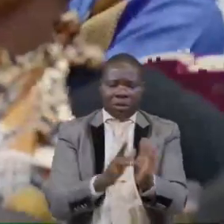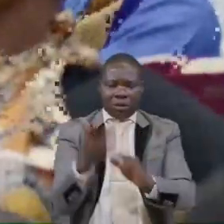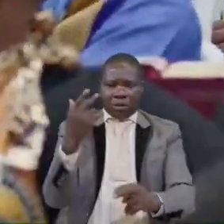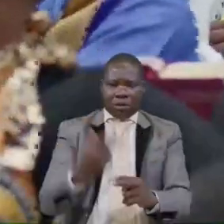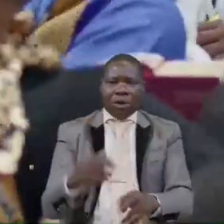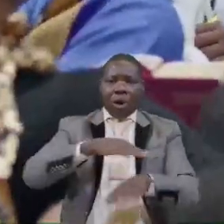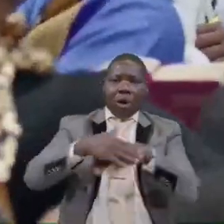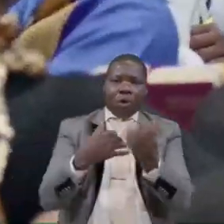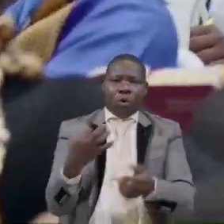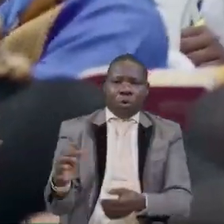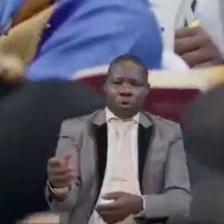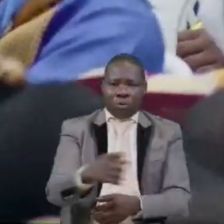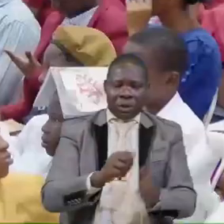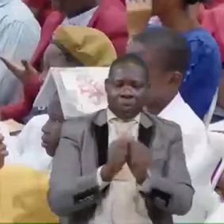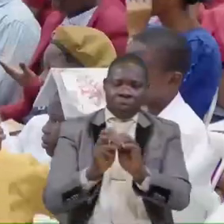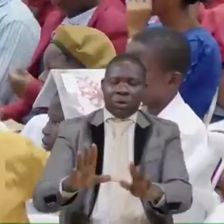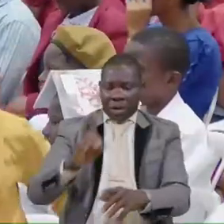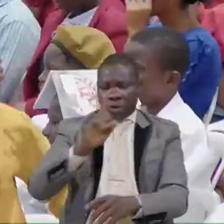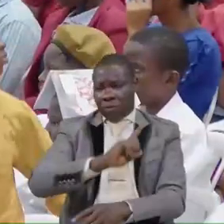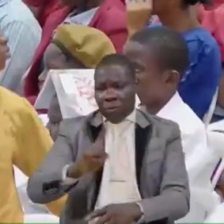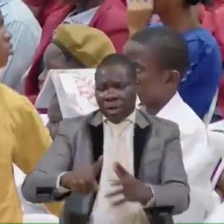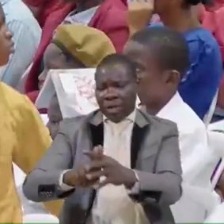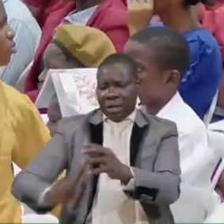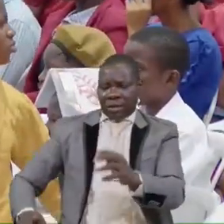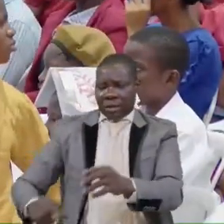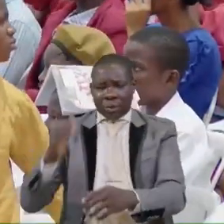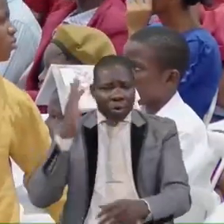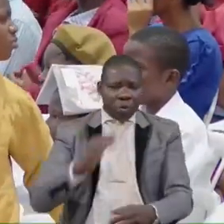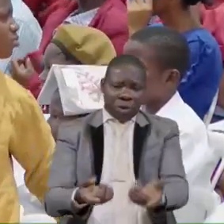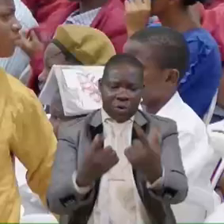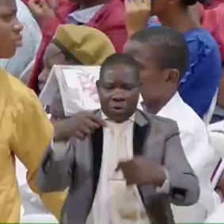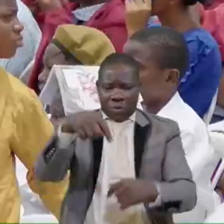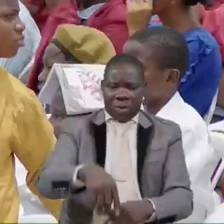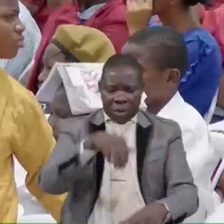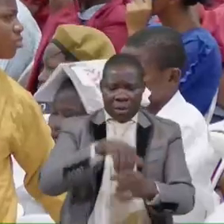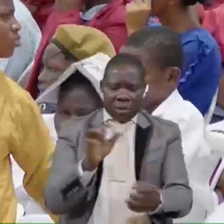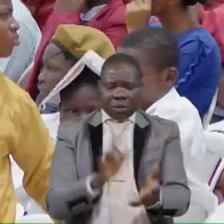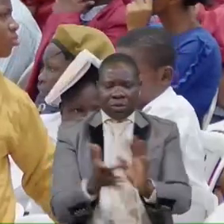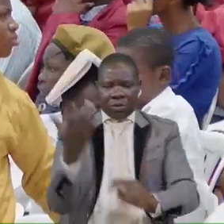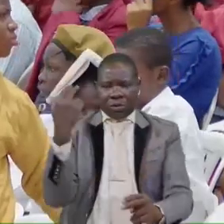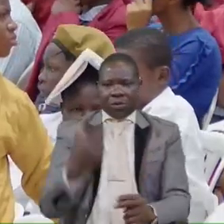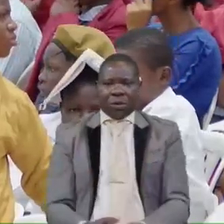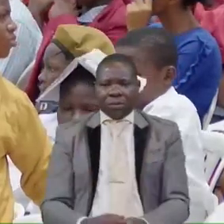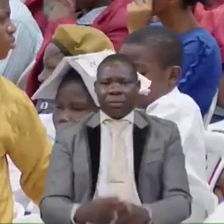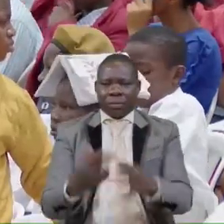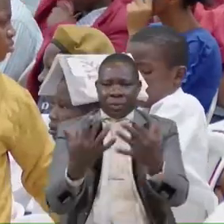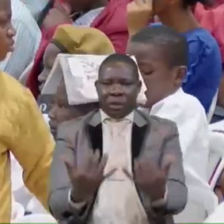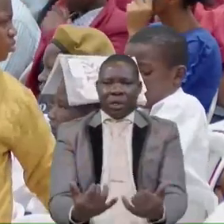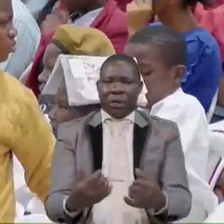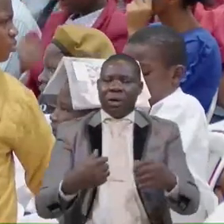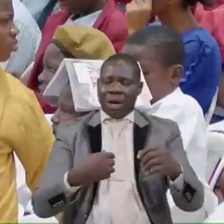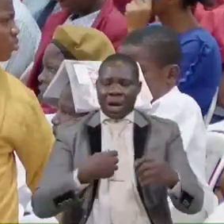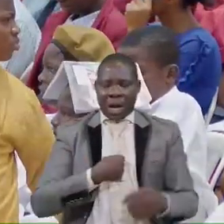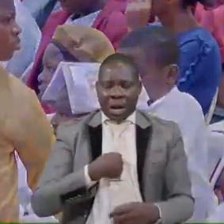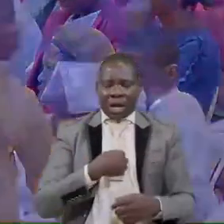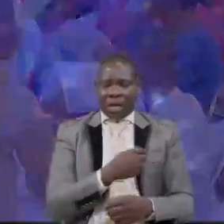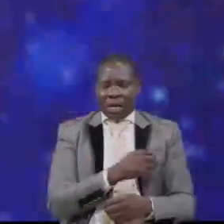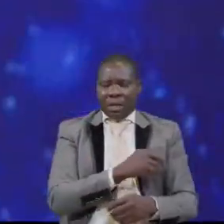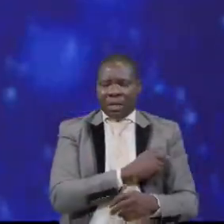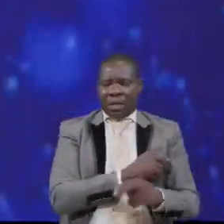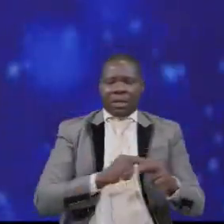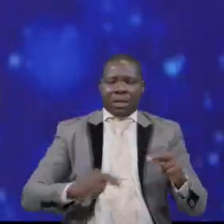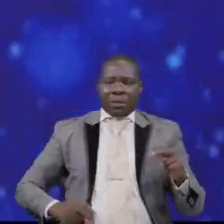exception, ils vont être rabaissés au nom de Jésus. Maintenant, moi, Nebuchadnezzar, je loue